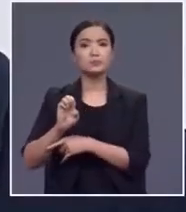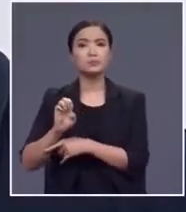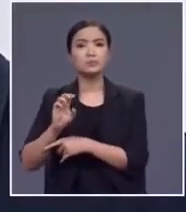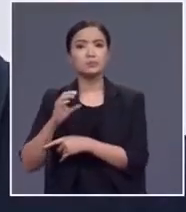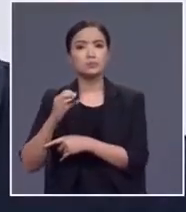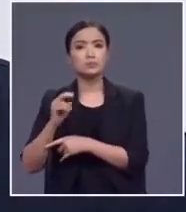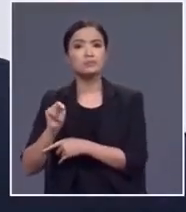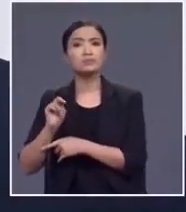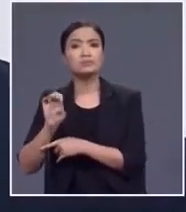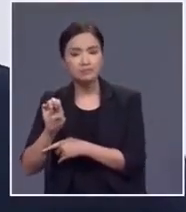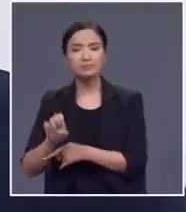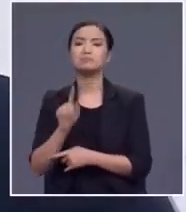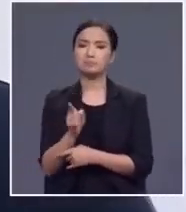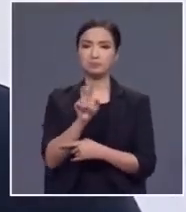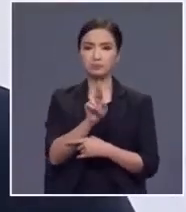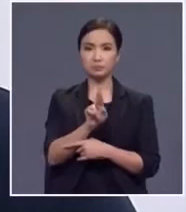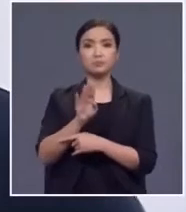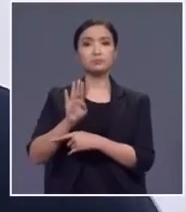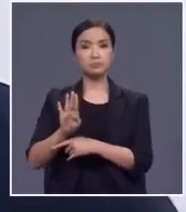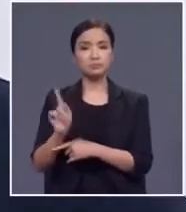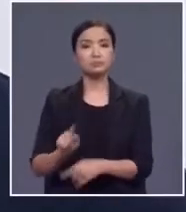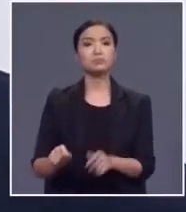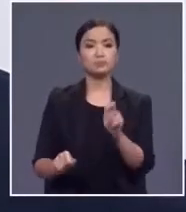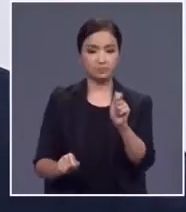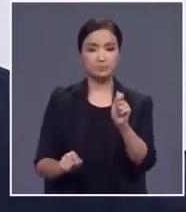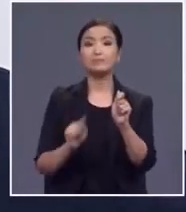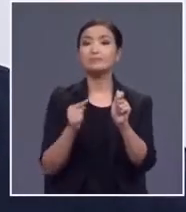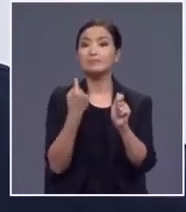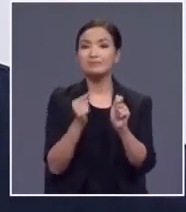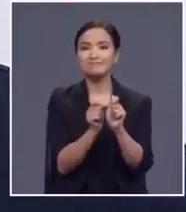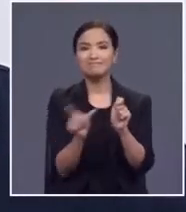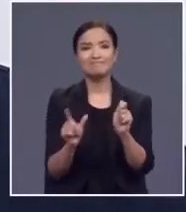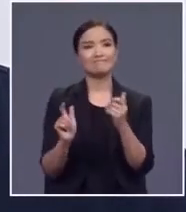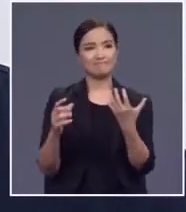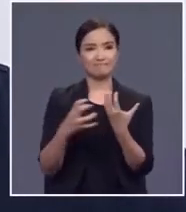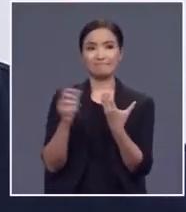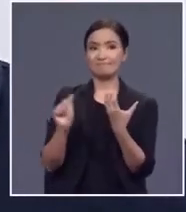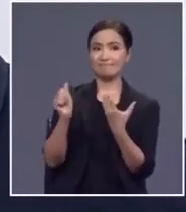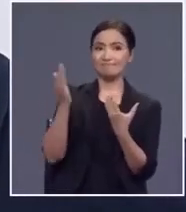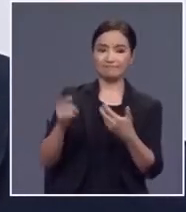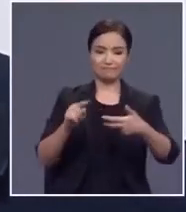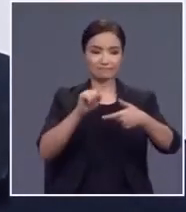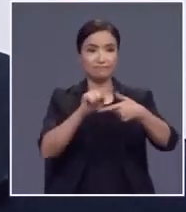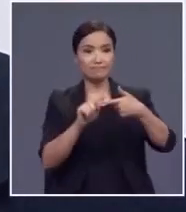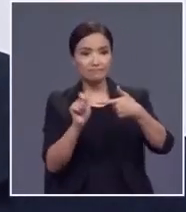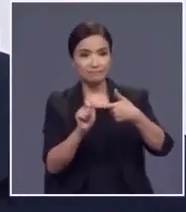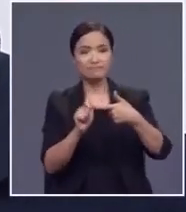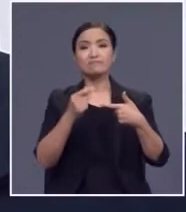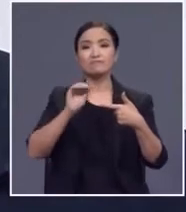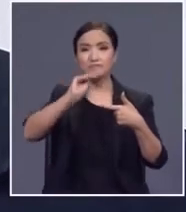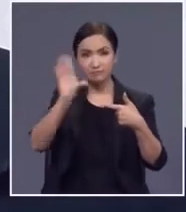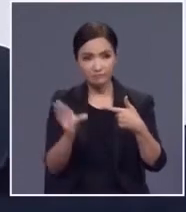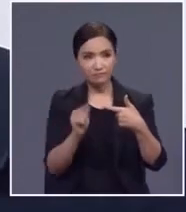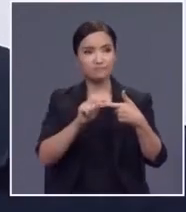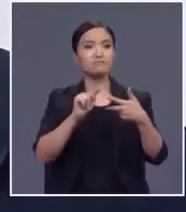หว่างประเทศนะ ครับ A แรกก็ย่อมาจากคำว่าเอเชียนะฮะ A ที่2ก็คือแอฟริกาแล้วก็ E ก็คือยุโรป ครับ แล้วเป็นระบบที่